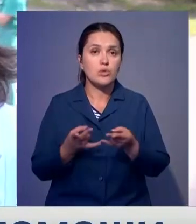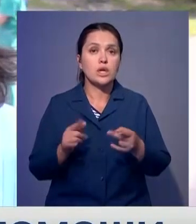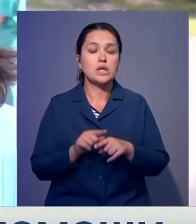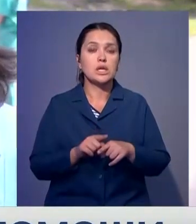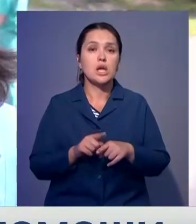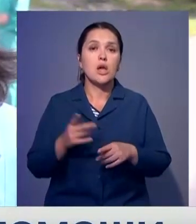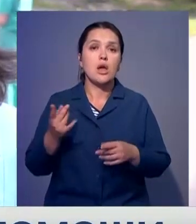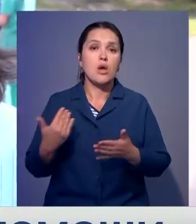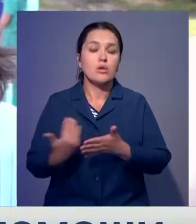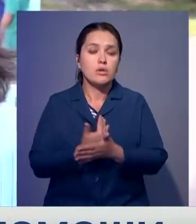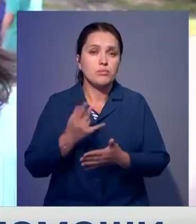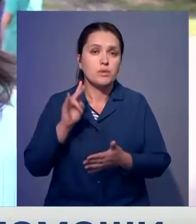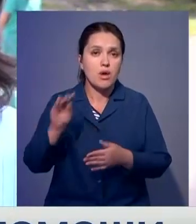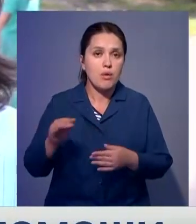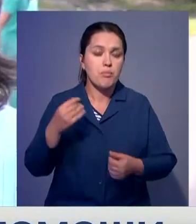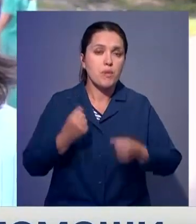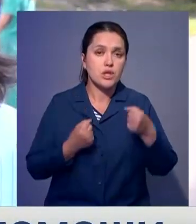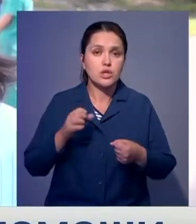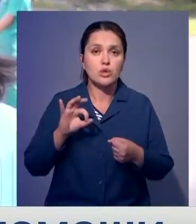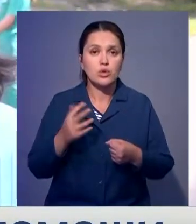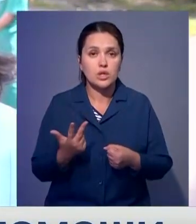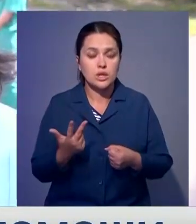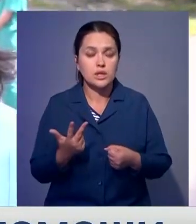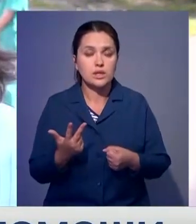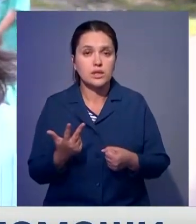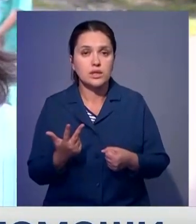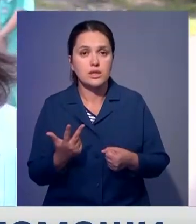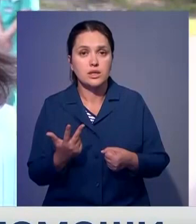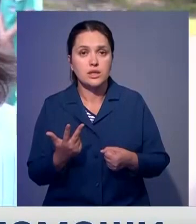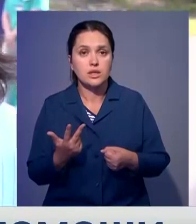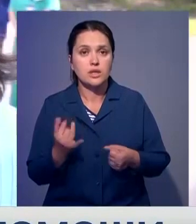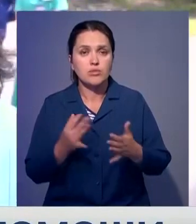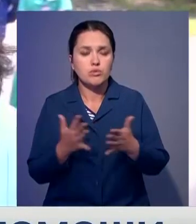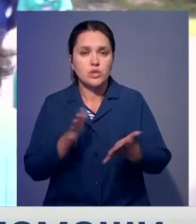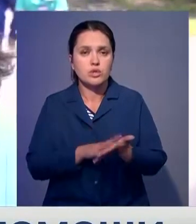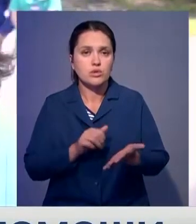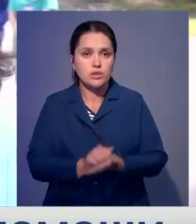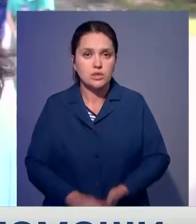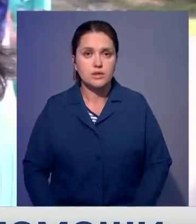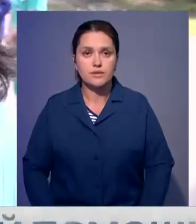необходимо обновление транспортного парка, потому что идет большой износ.